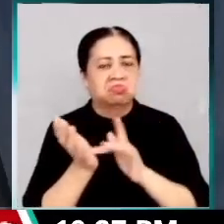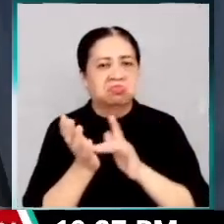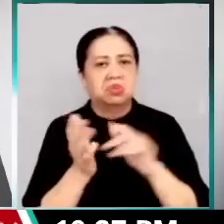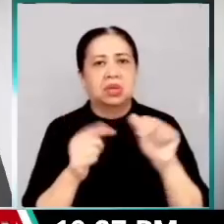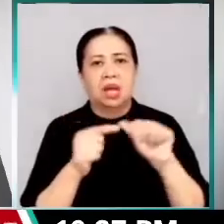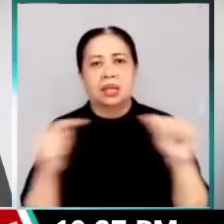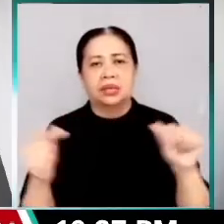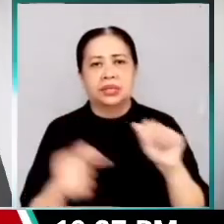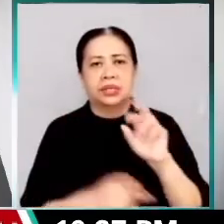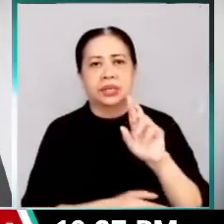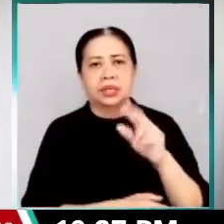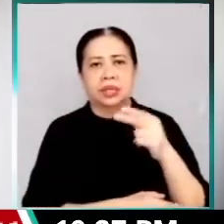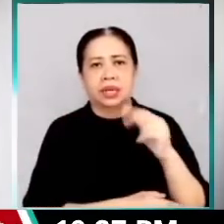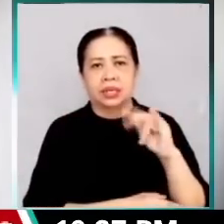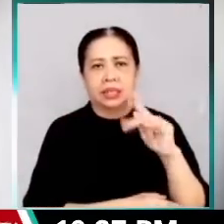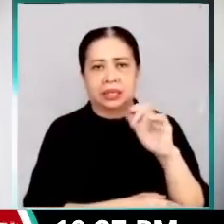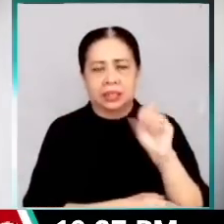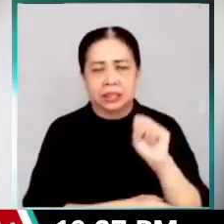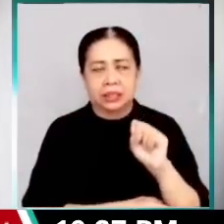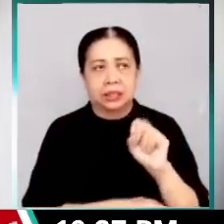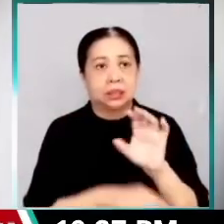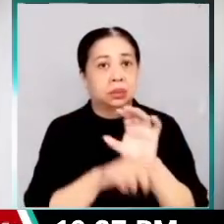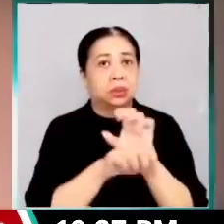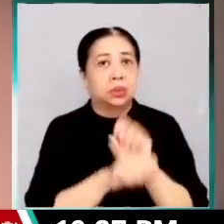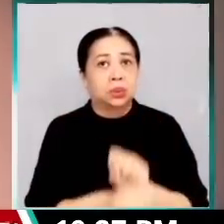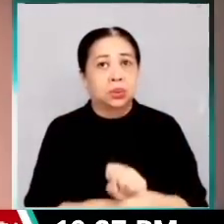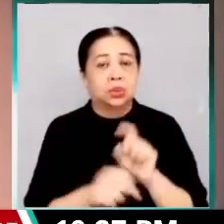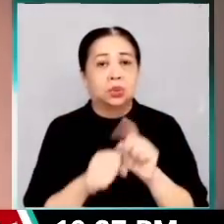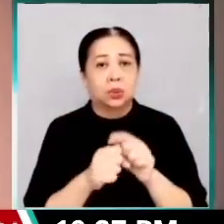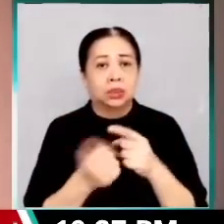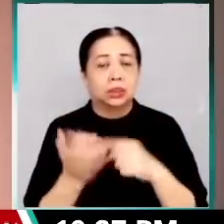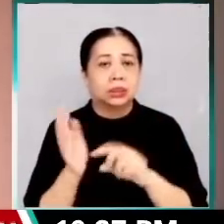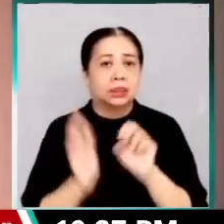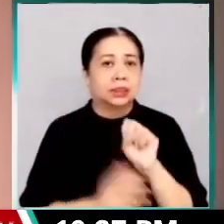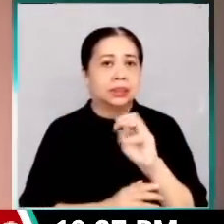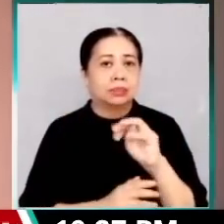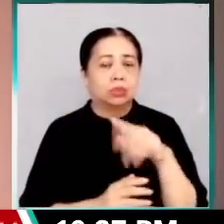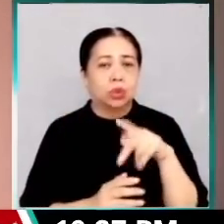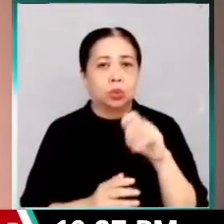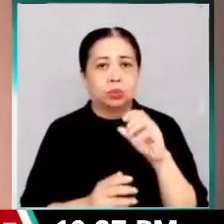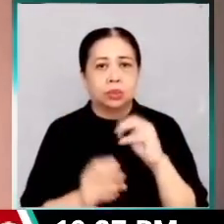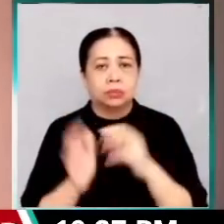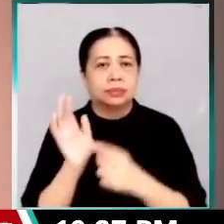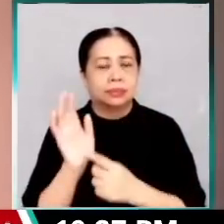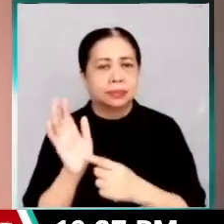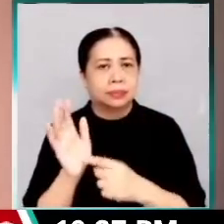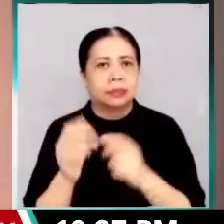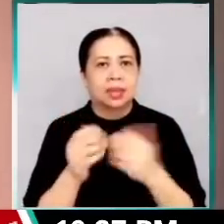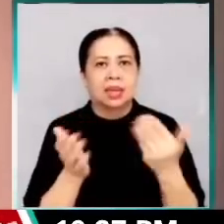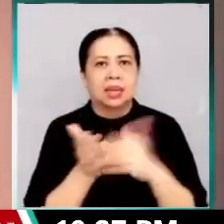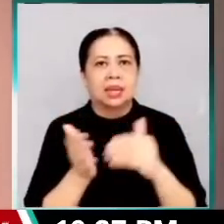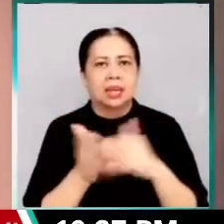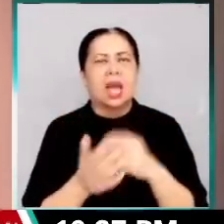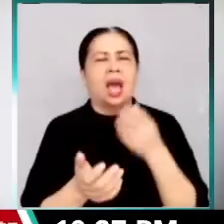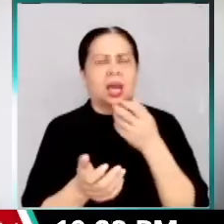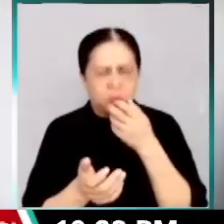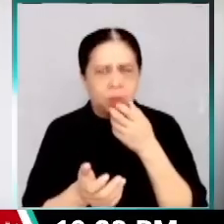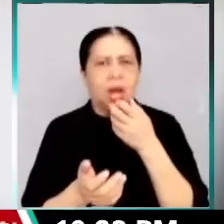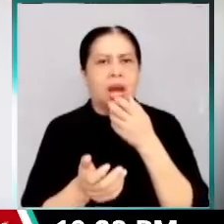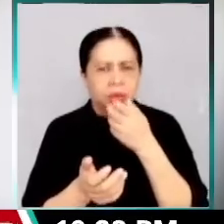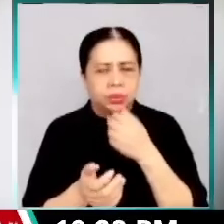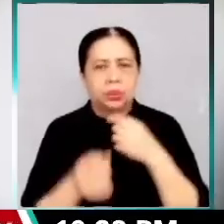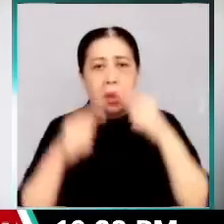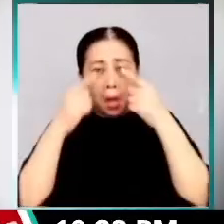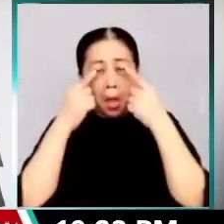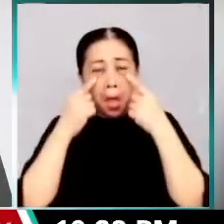rhinitis. So usual symptoms the patient is repeated sneezing, watery eyes. It